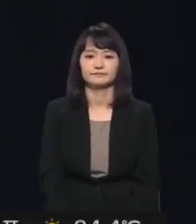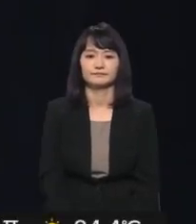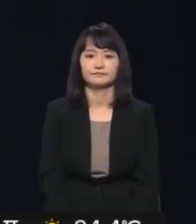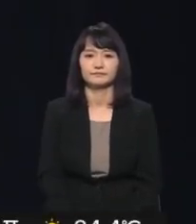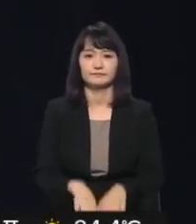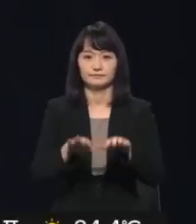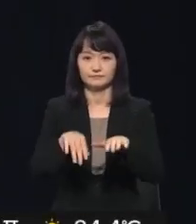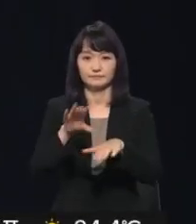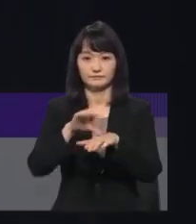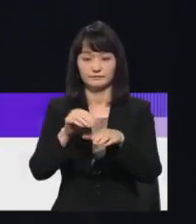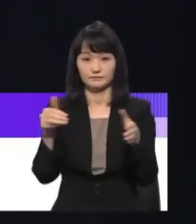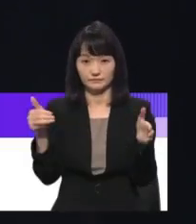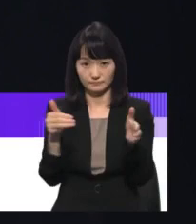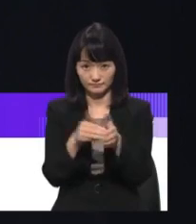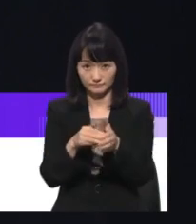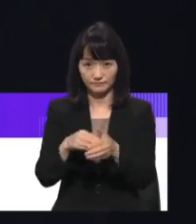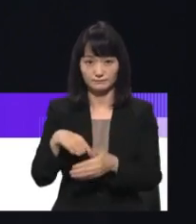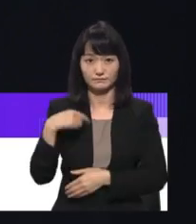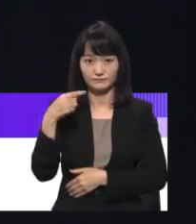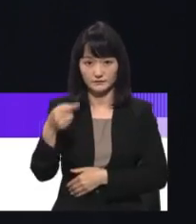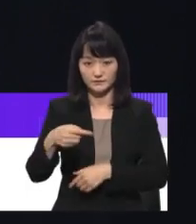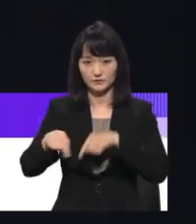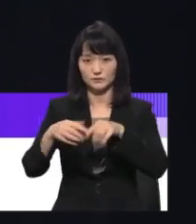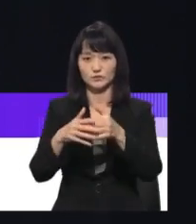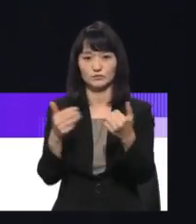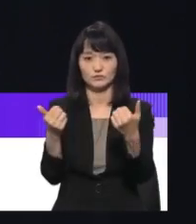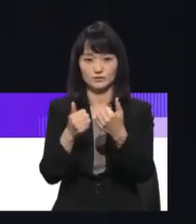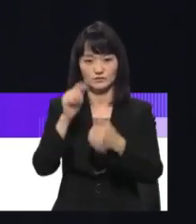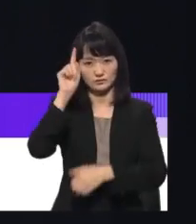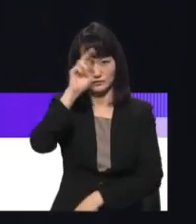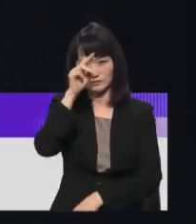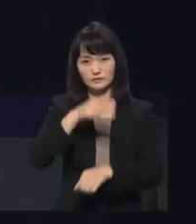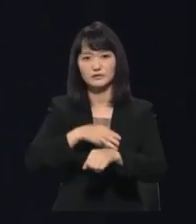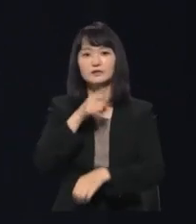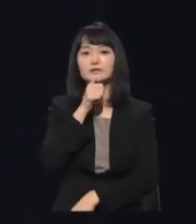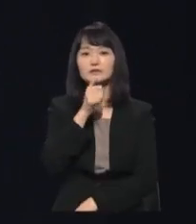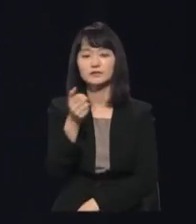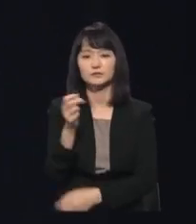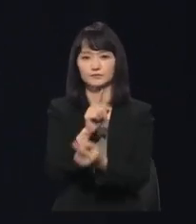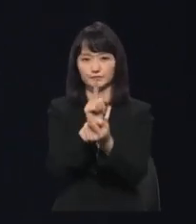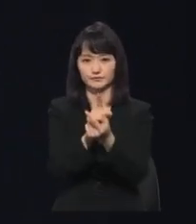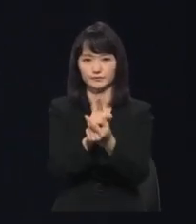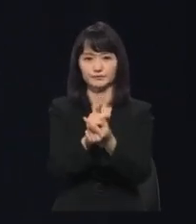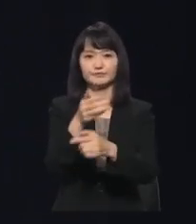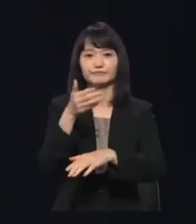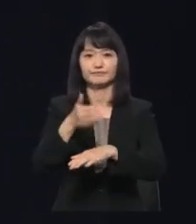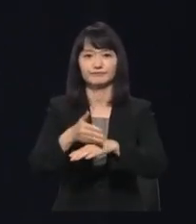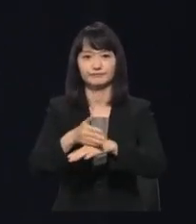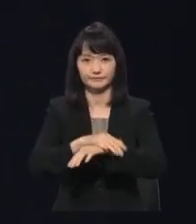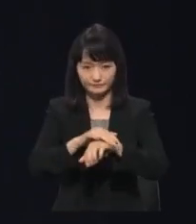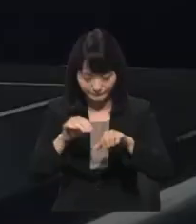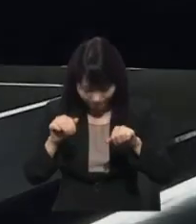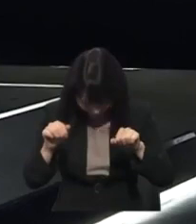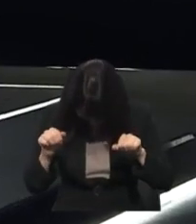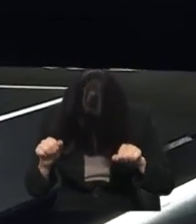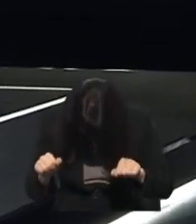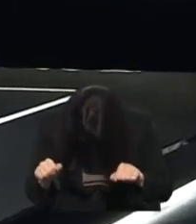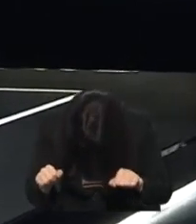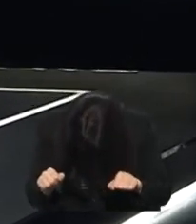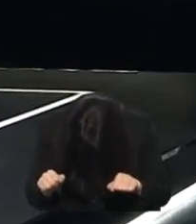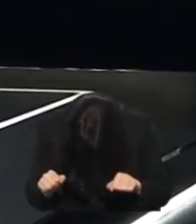네우로 썰전 아비드 여기까지입니다 계속해서 정치부 a 가 이어지고 요 저희는 내일 오후 3시 50분에 다시 뵙겠습니다 고맙습니다 스 북미